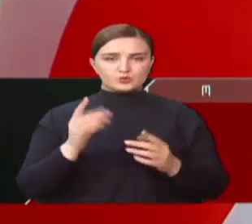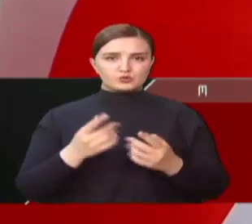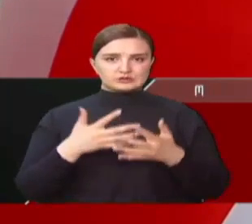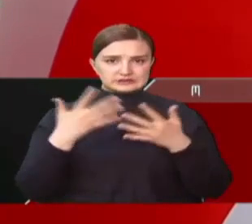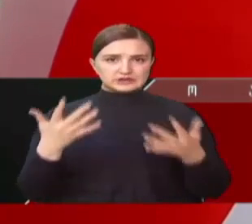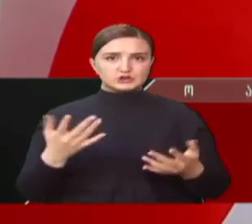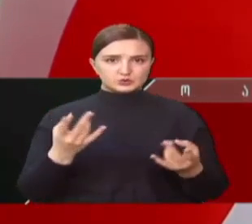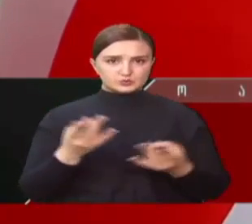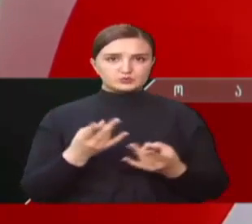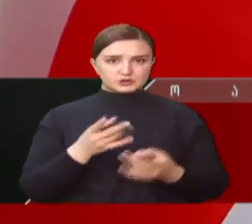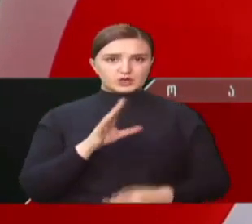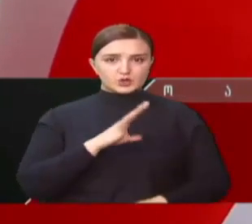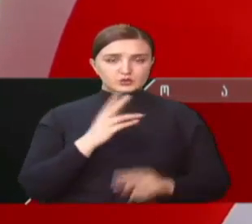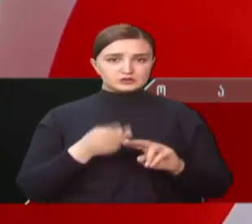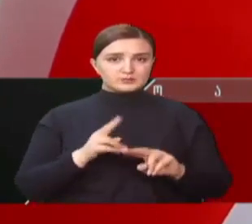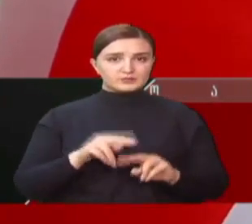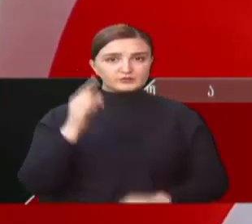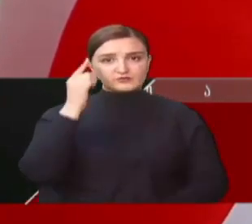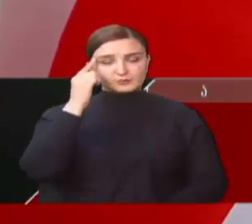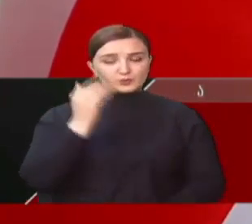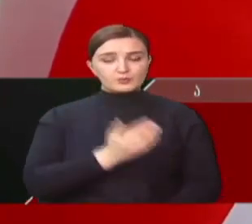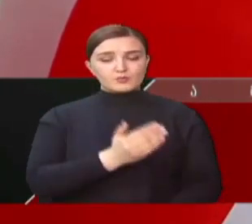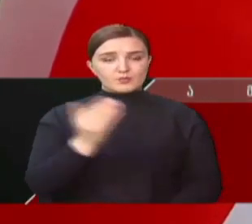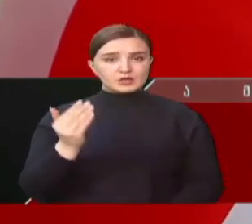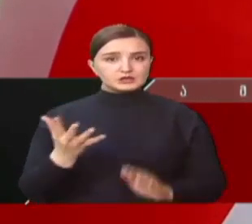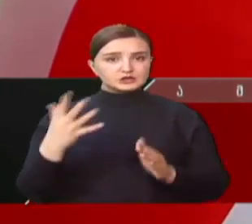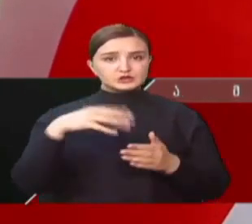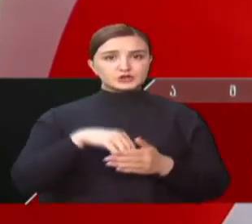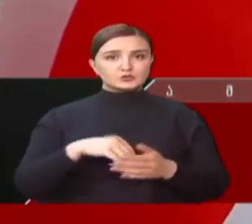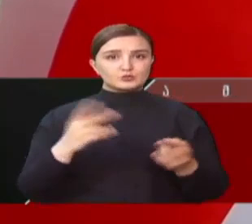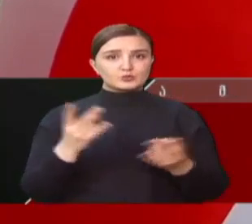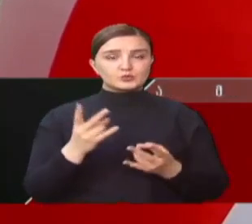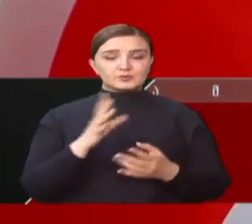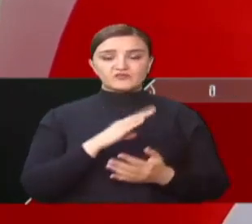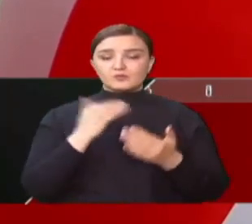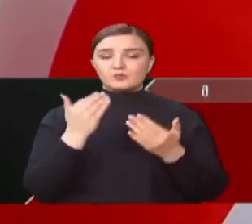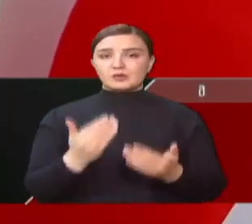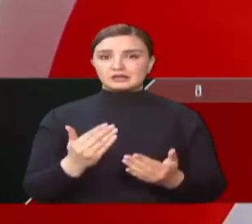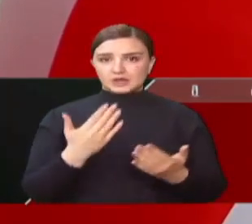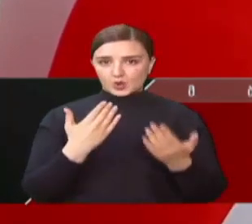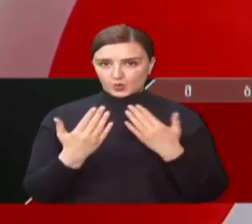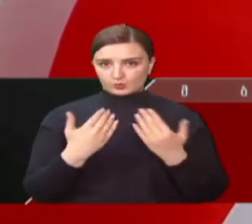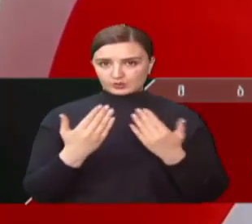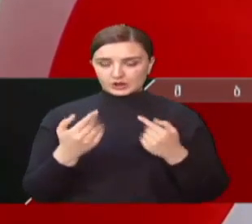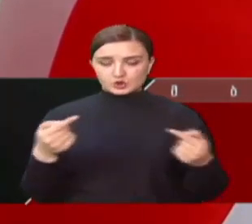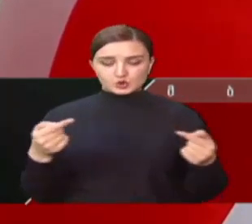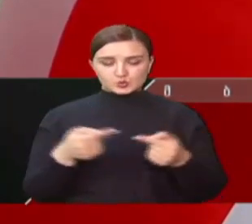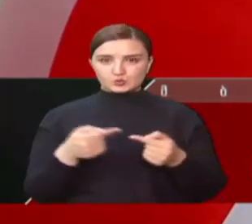os, amitom picroprom, imati chartul obitum da muhtes, da matan, arat comunicații,